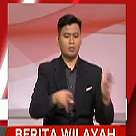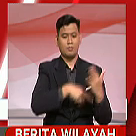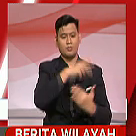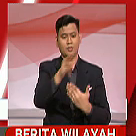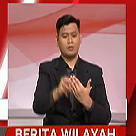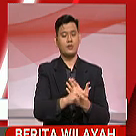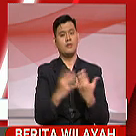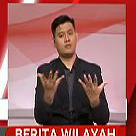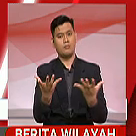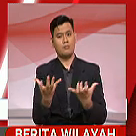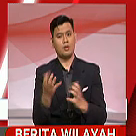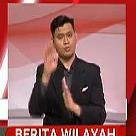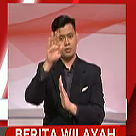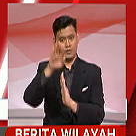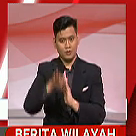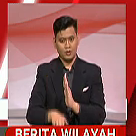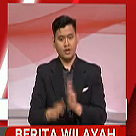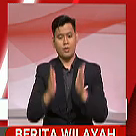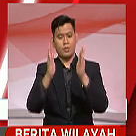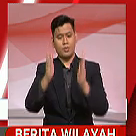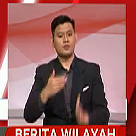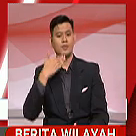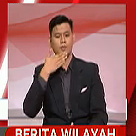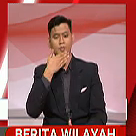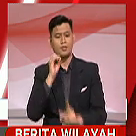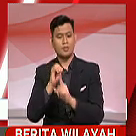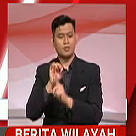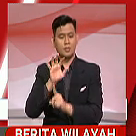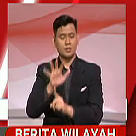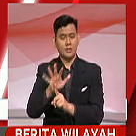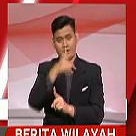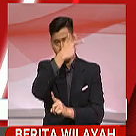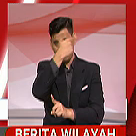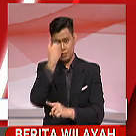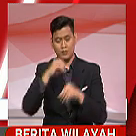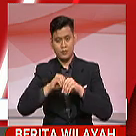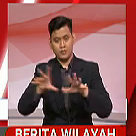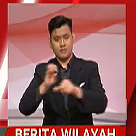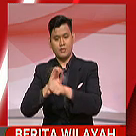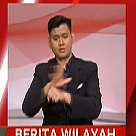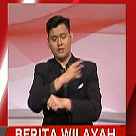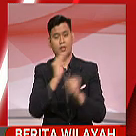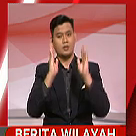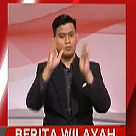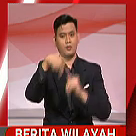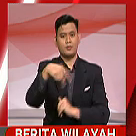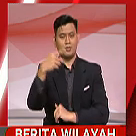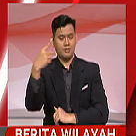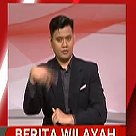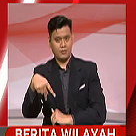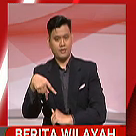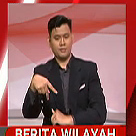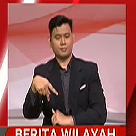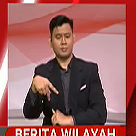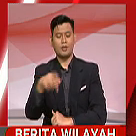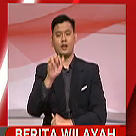bagi meringankan beban golongan belia yang terkesan akibat pandemik dan Perintah Kawalan Pergerakan PKP. Pembantu menterinya,